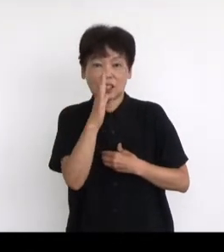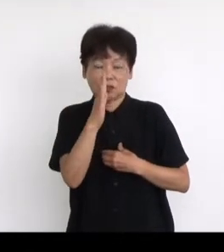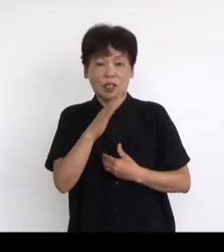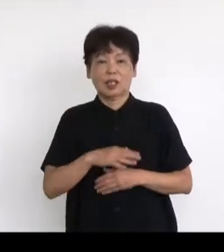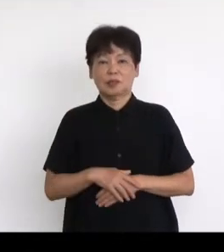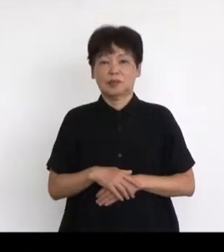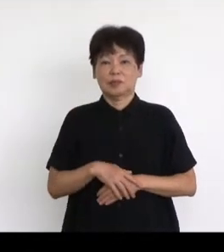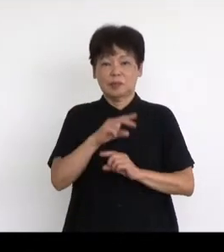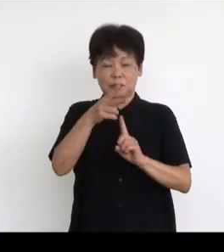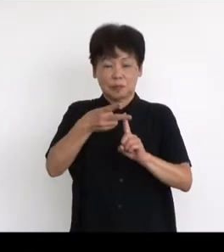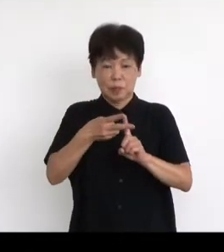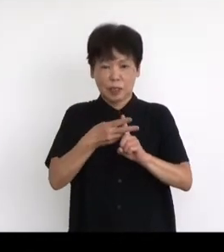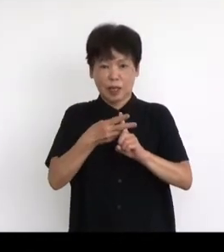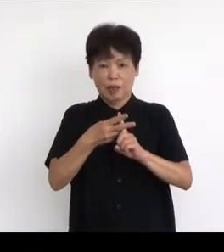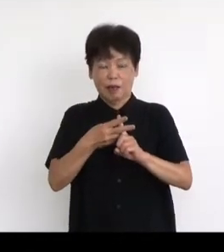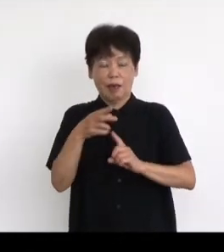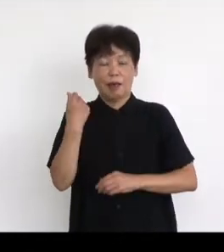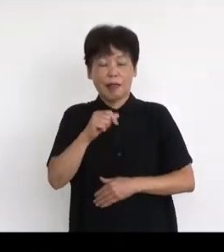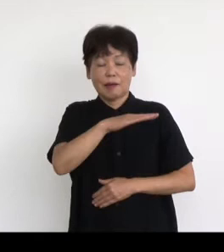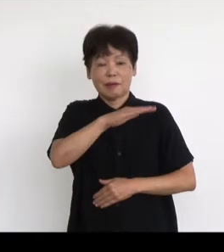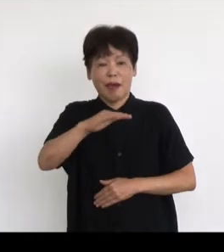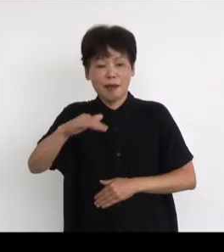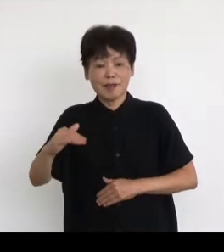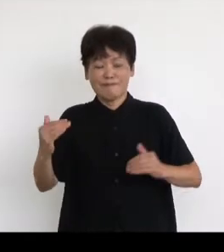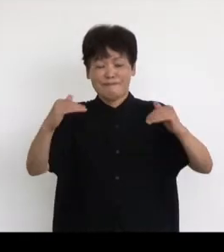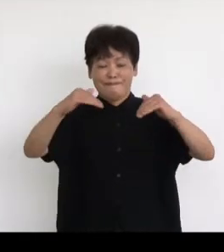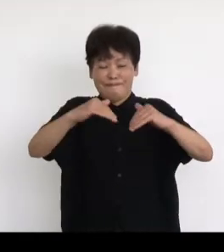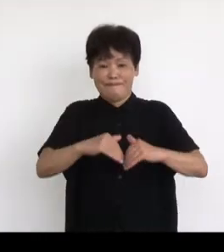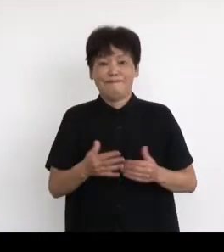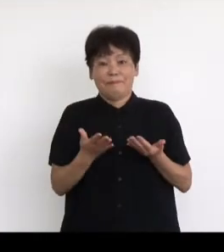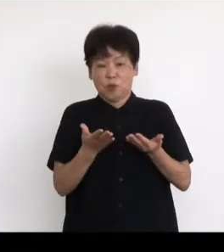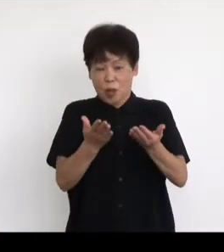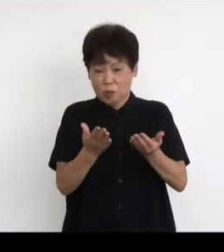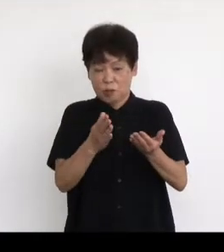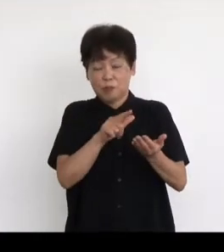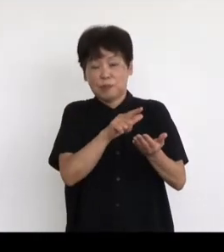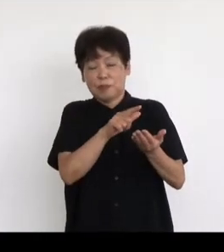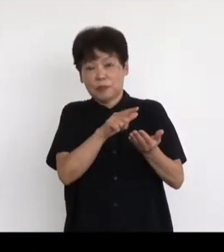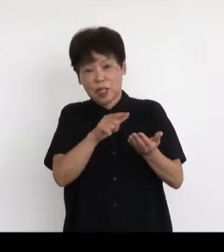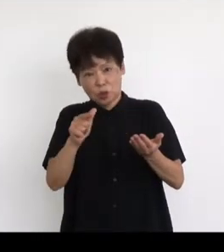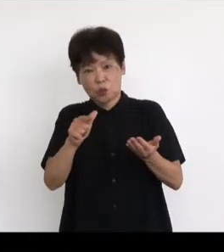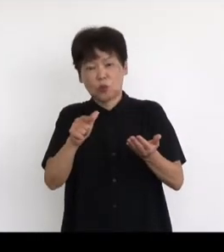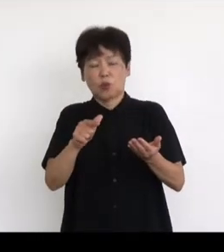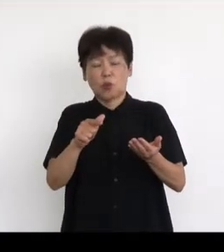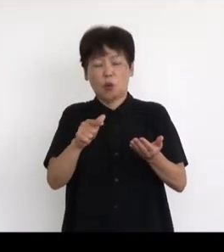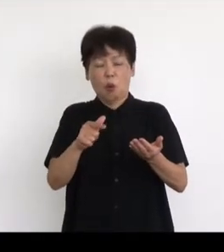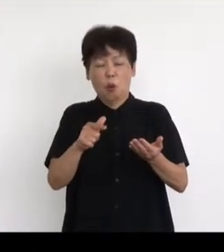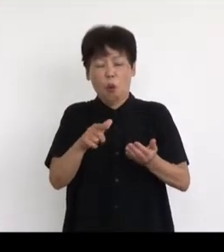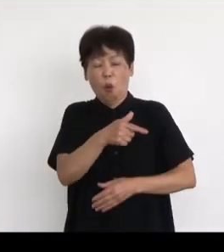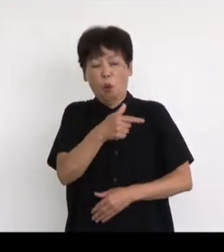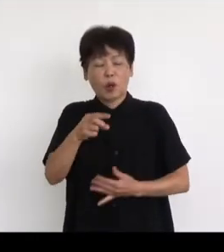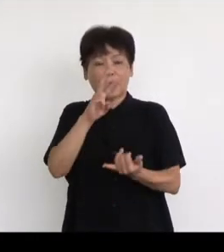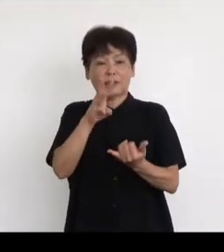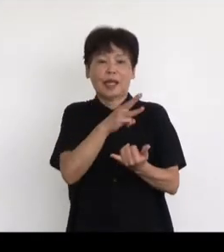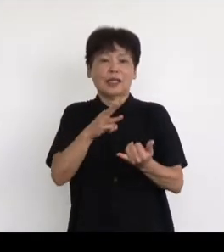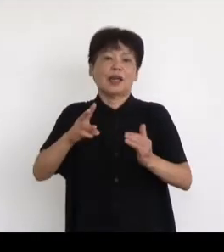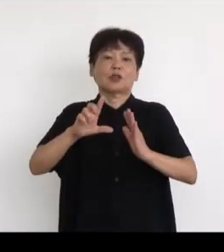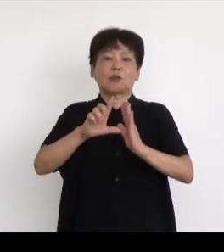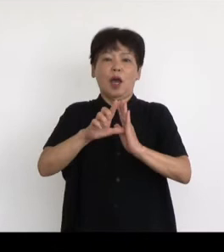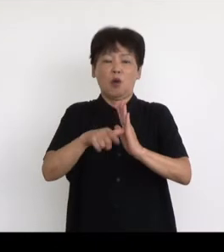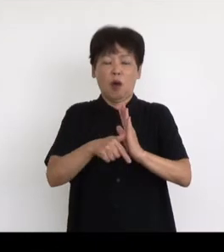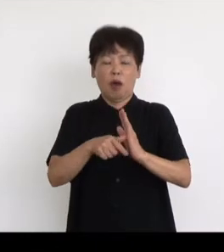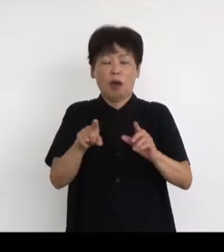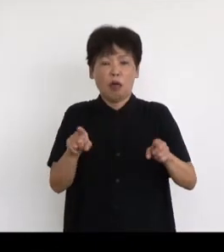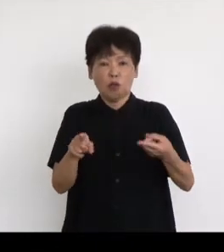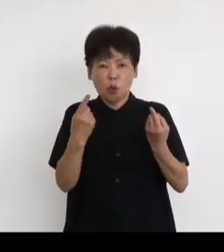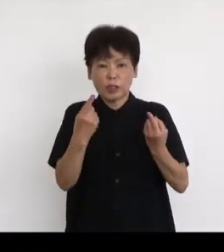また南海トラフ巨大地震のような大規模災害の場合には、同時に多